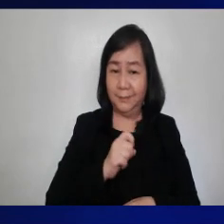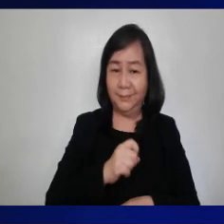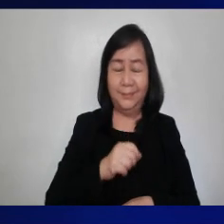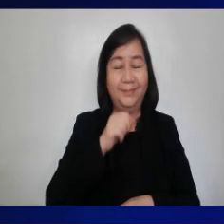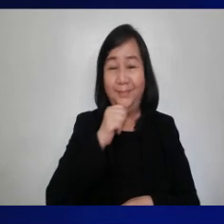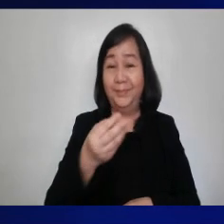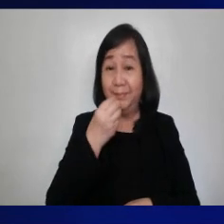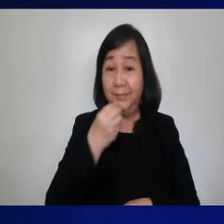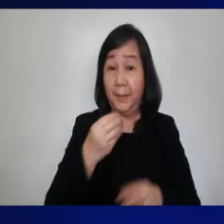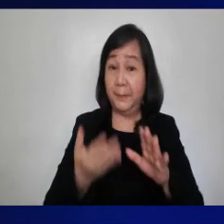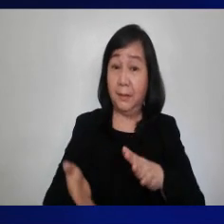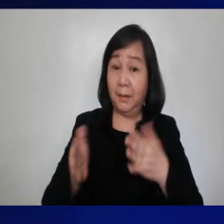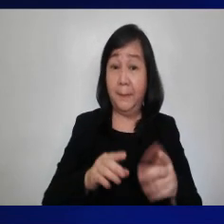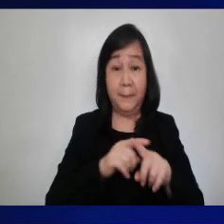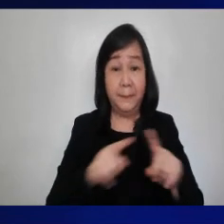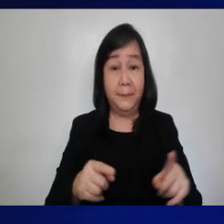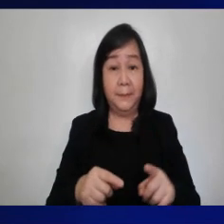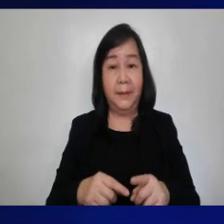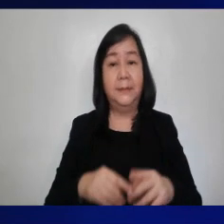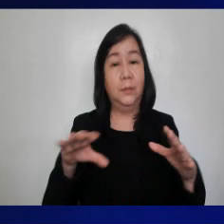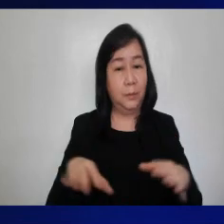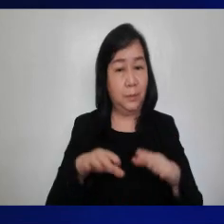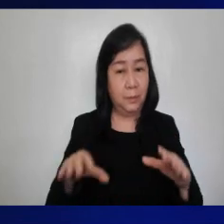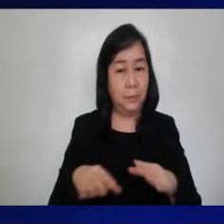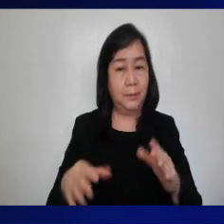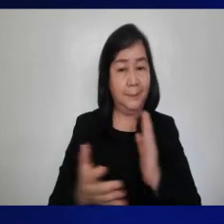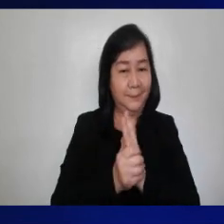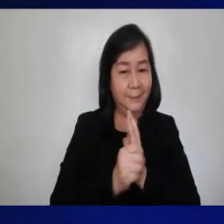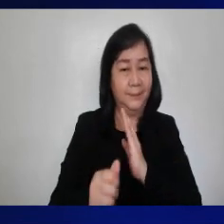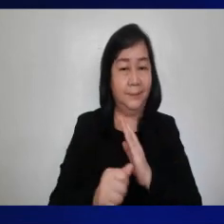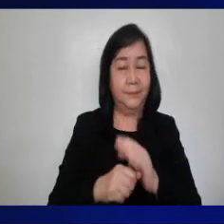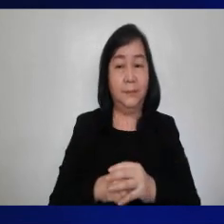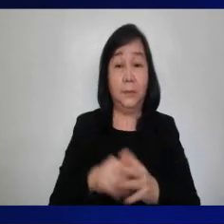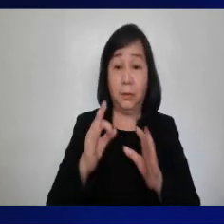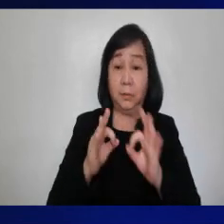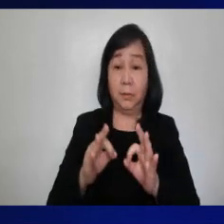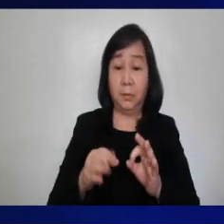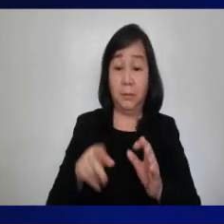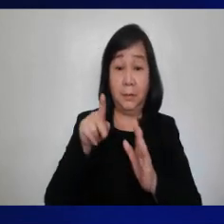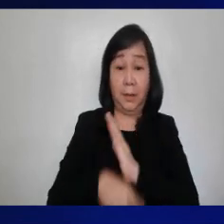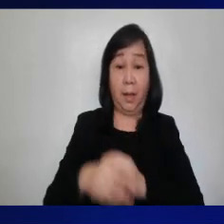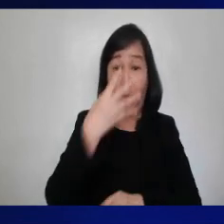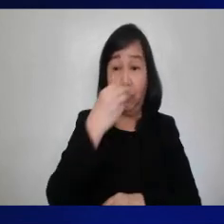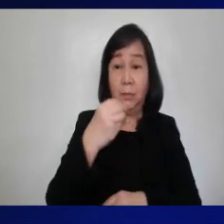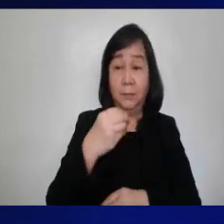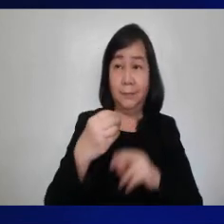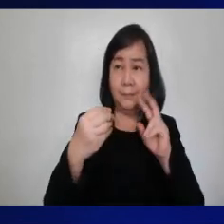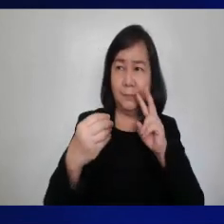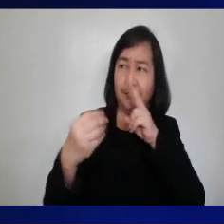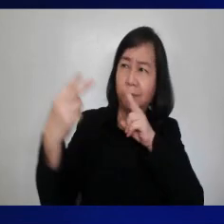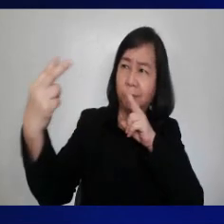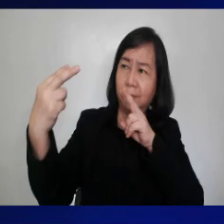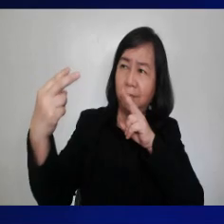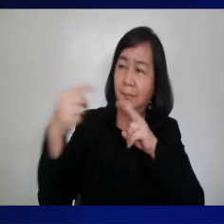ito kumakain ng patay, kung hindi nangangaso ng may husay. Kapag pinatay ang isang lobo,